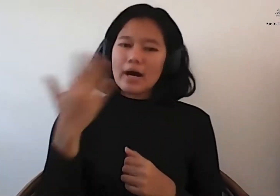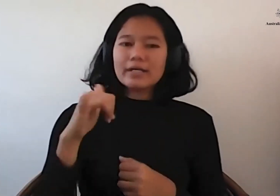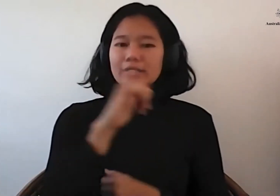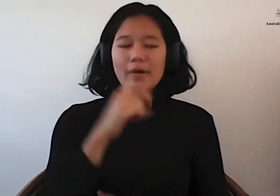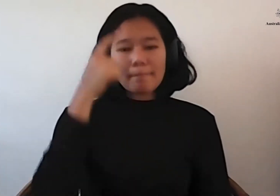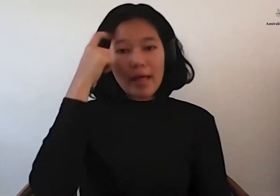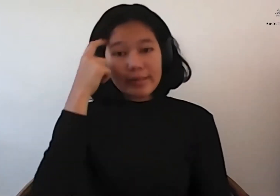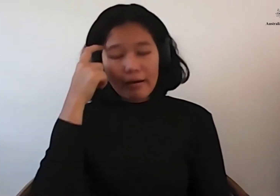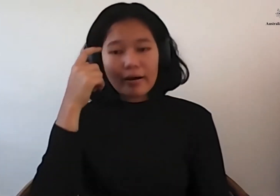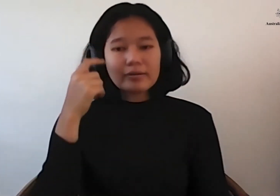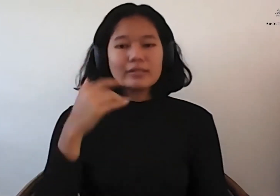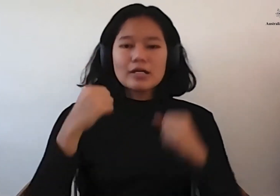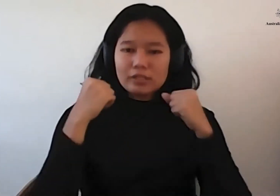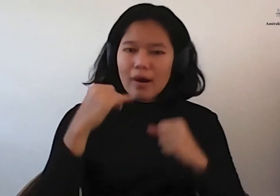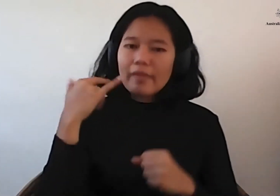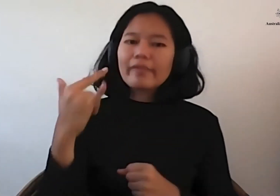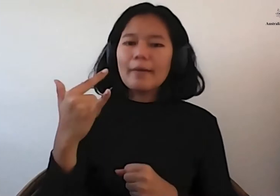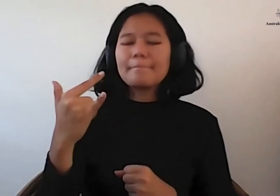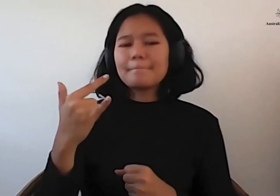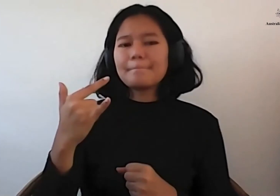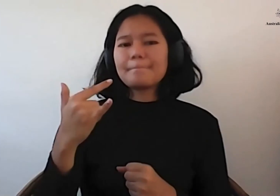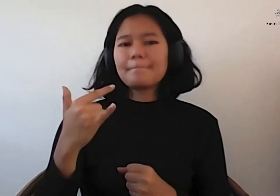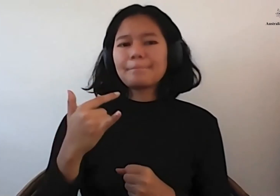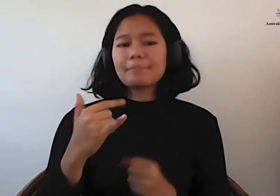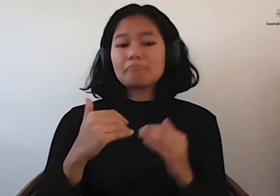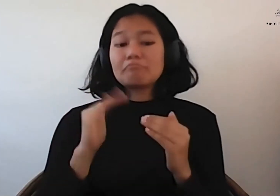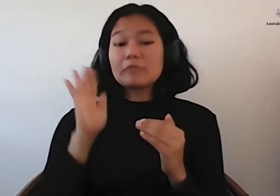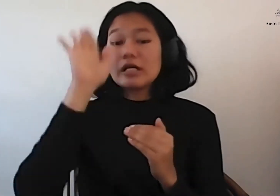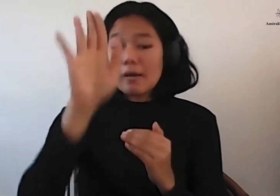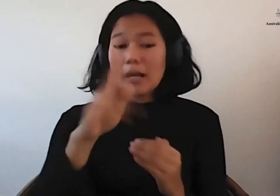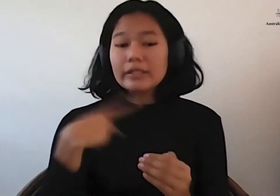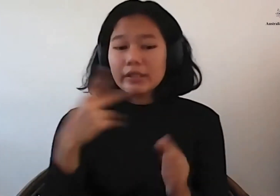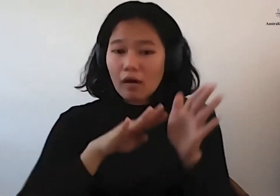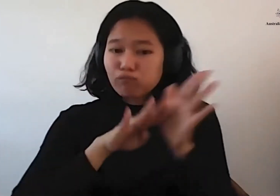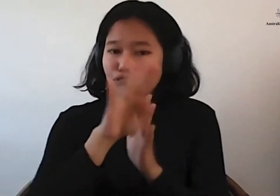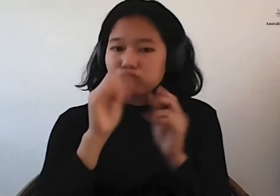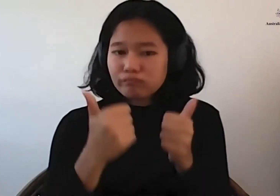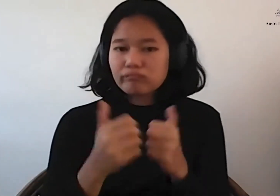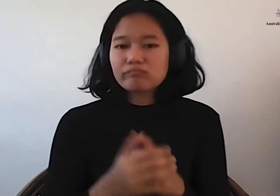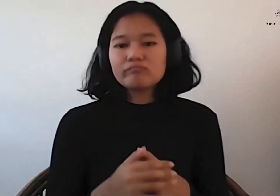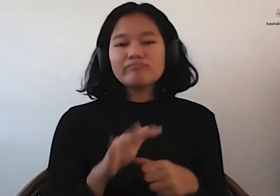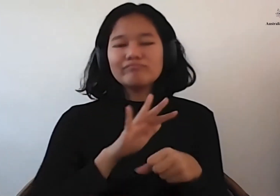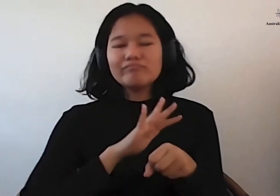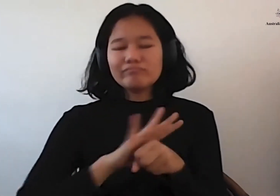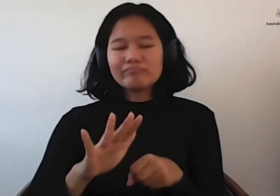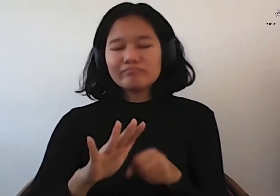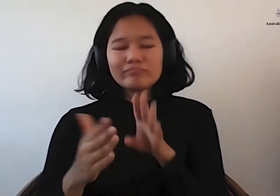tapi semangat tetap harus tetap dijaga bahwa ke depan kita akan semakin lebih baik. Saya kira demikian, sekali